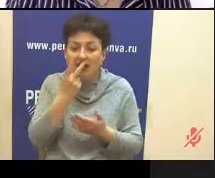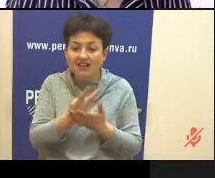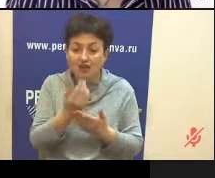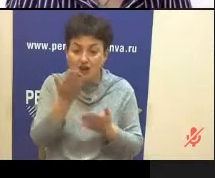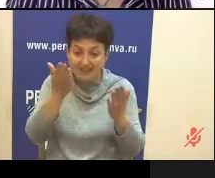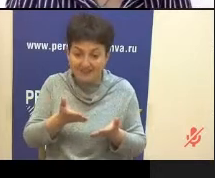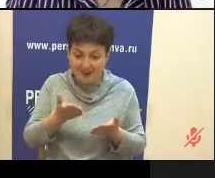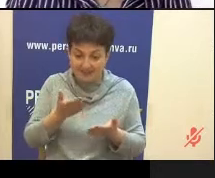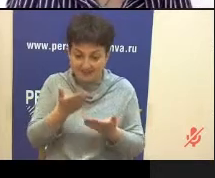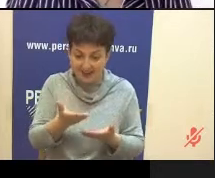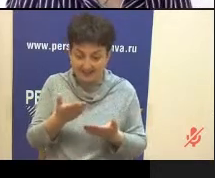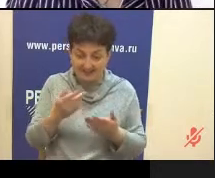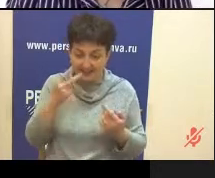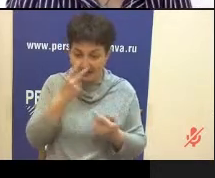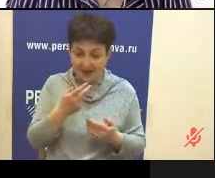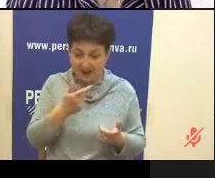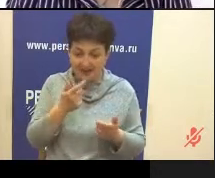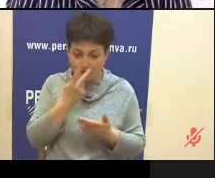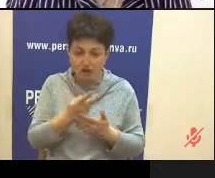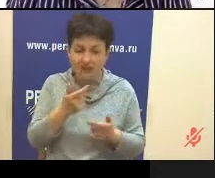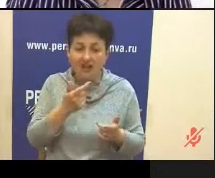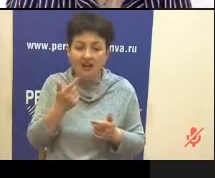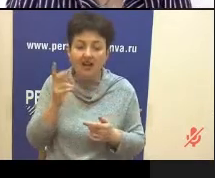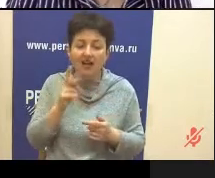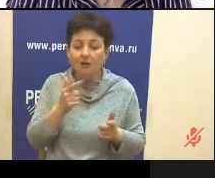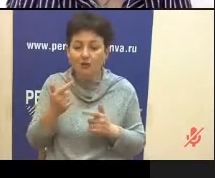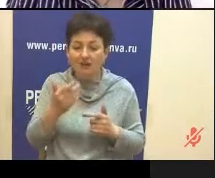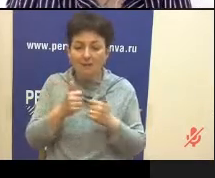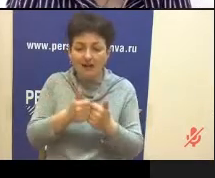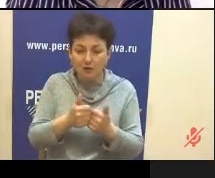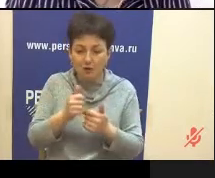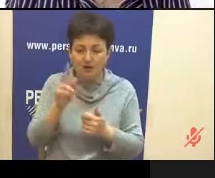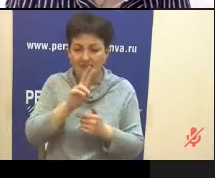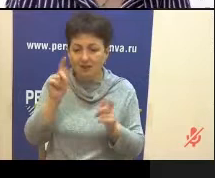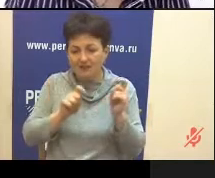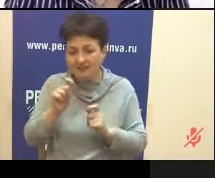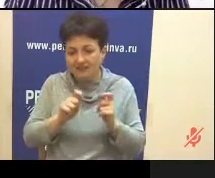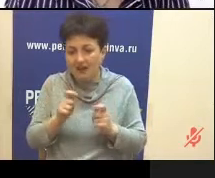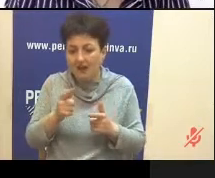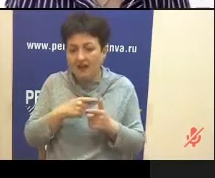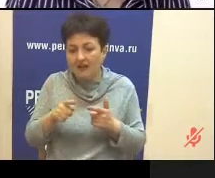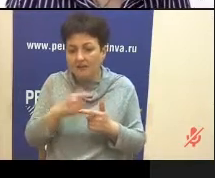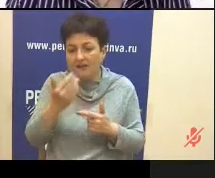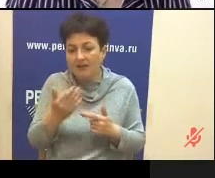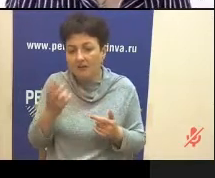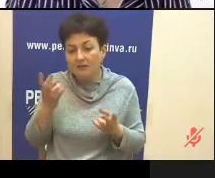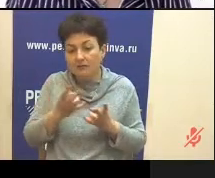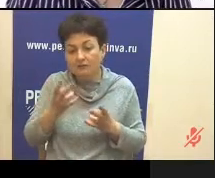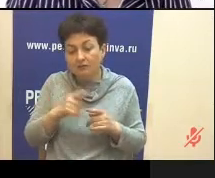вас, насколько вас готовы видеть в роли партнеров кинофестиваля, либо же скорее вам стоит